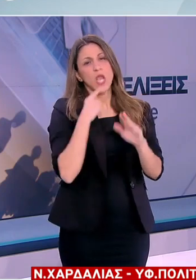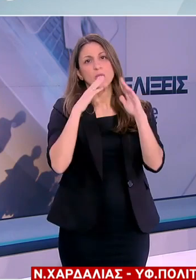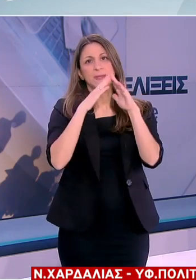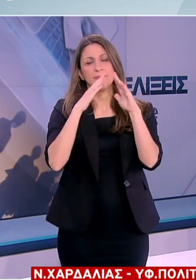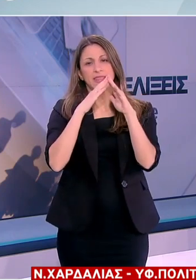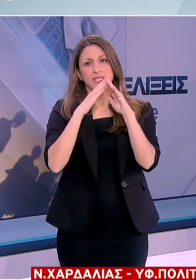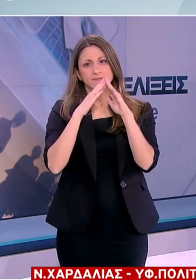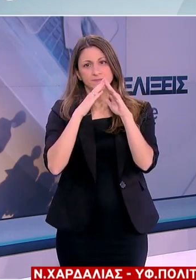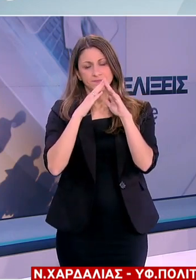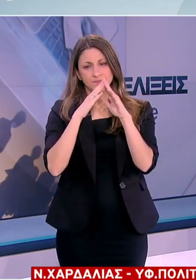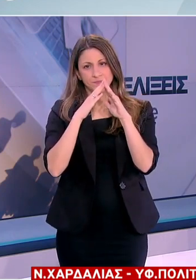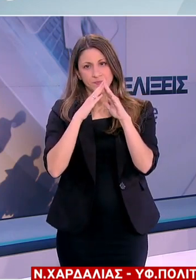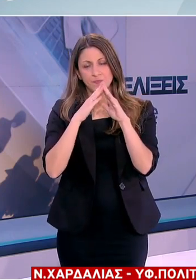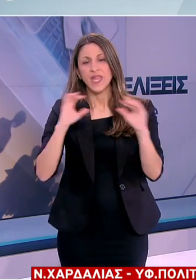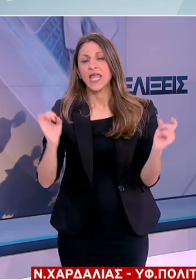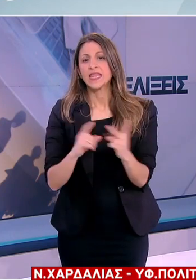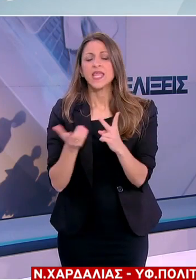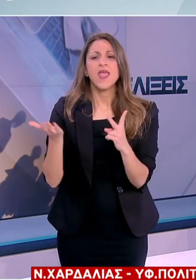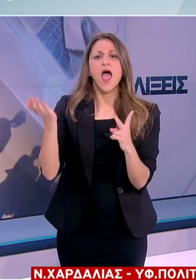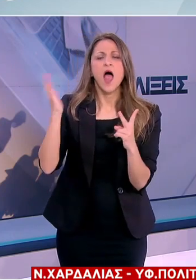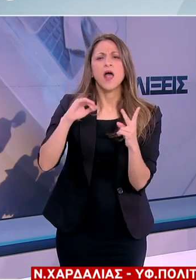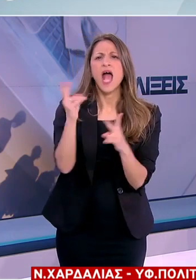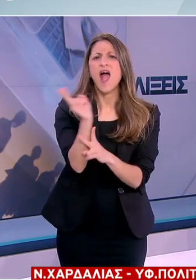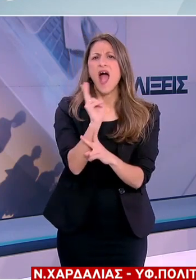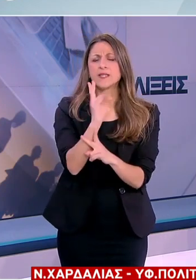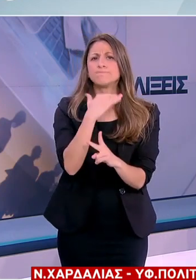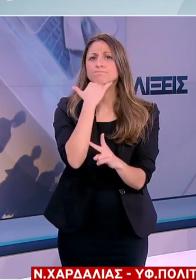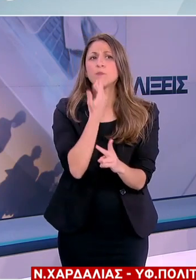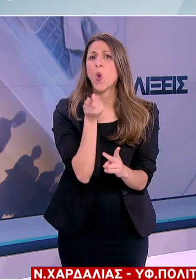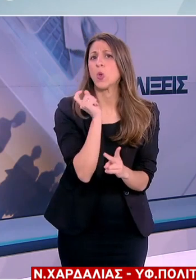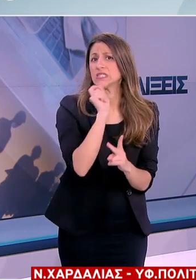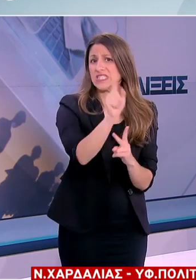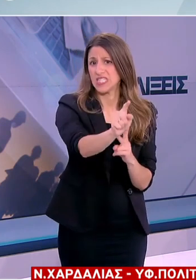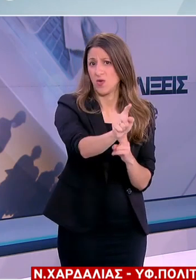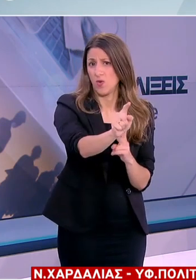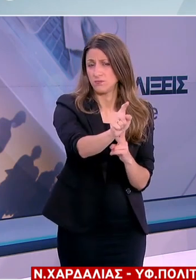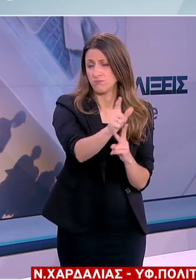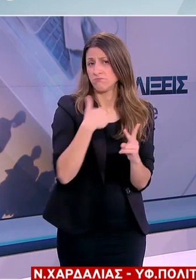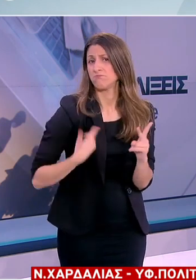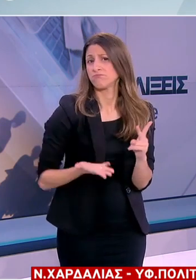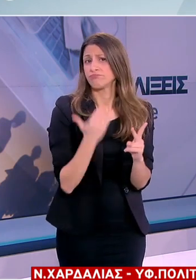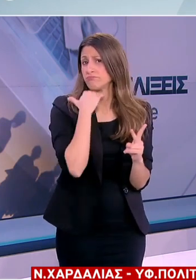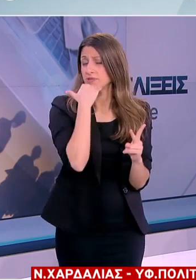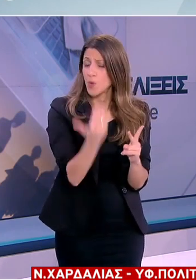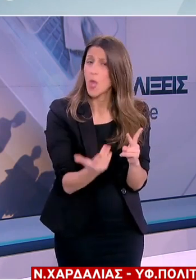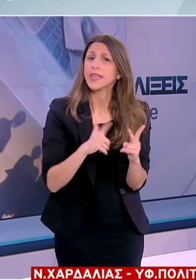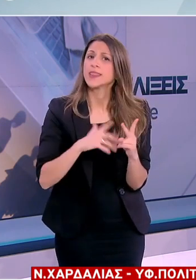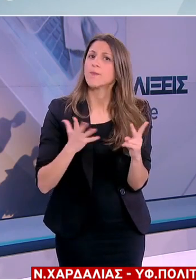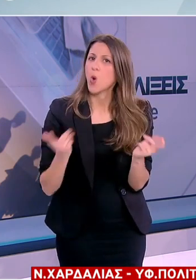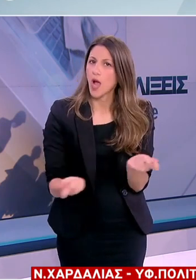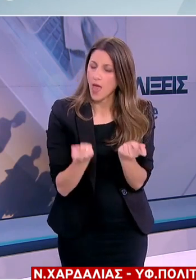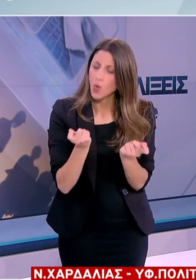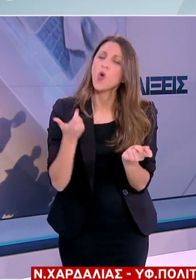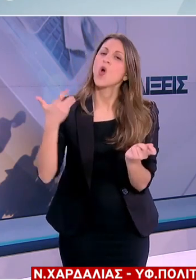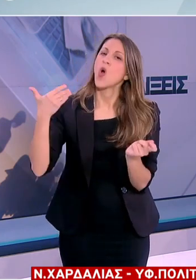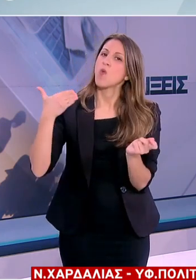τη συνυπηβολή δικαιολογητικών, τα οποία δεν μπορούν να αποσταλούν με ηλεκτρονικό τρόπο από τον ετούντα, θα παρέχει τη δυνατότητα παραλαβής